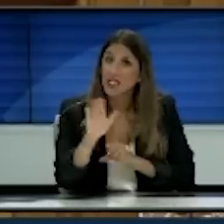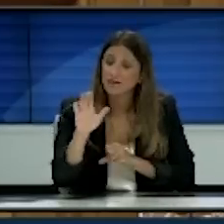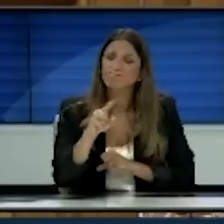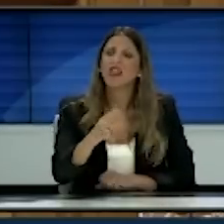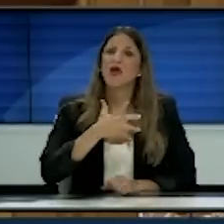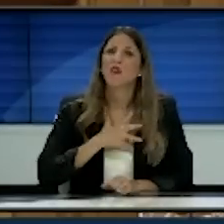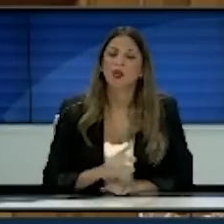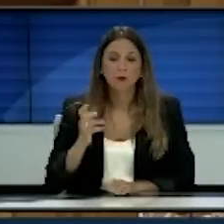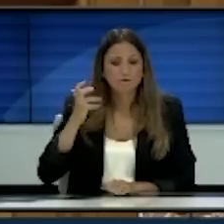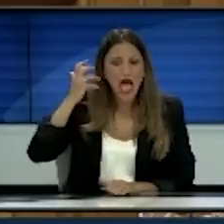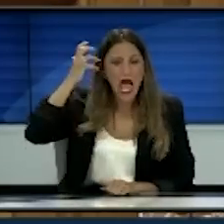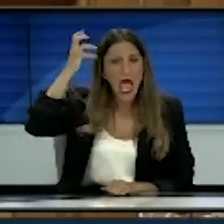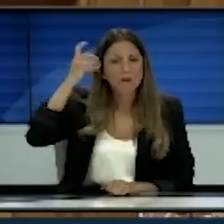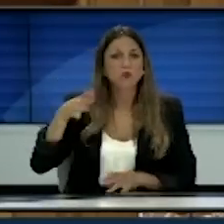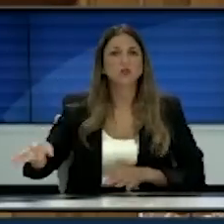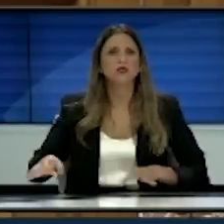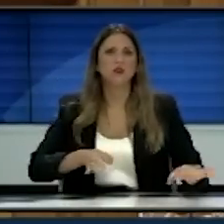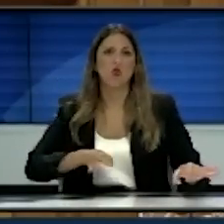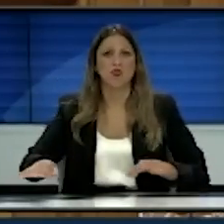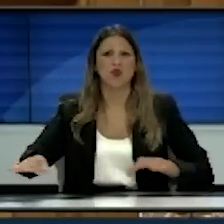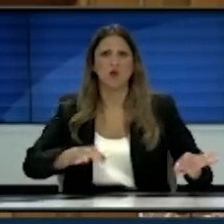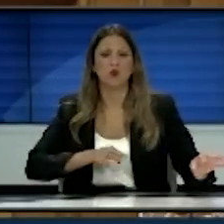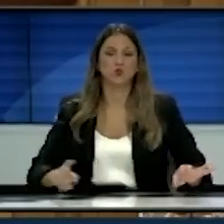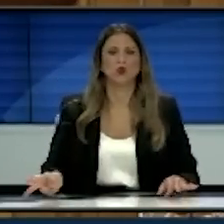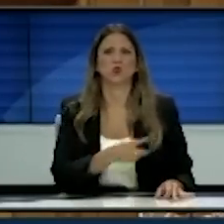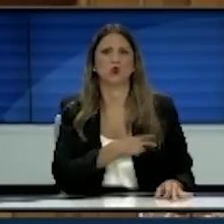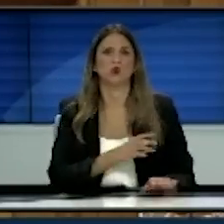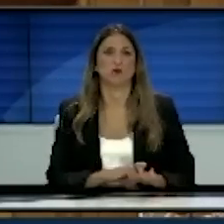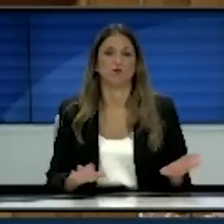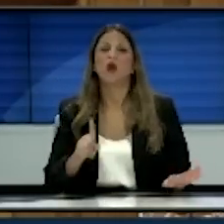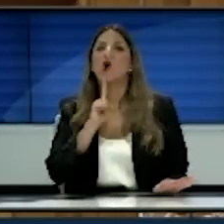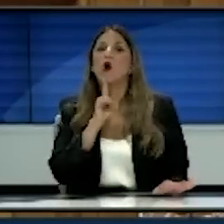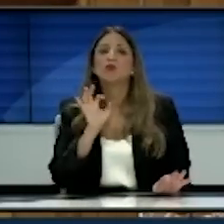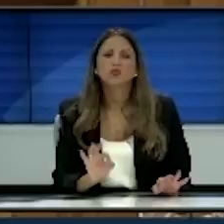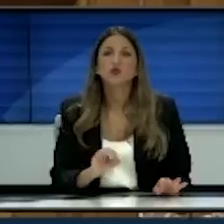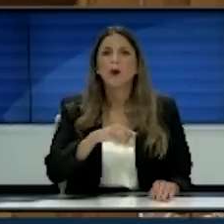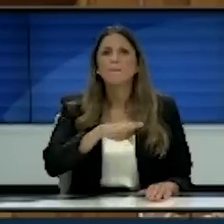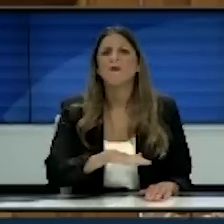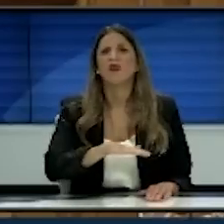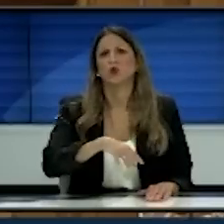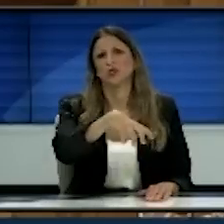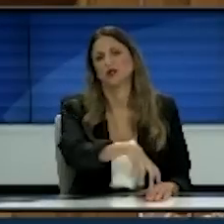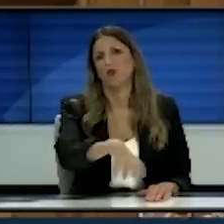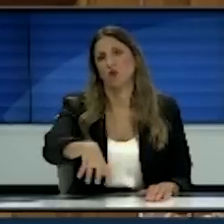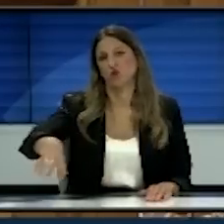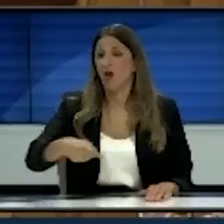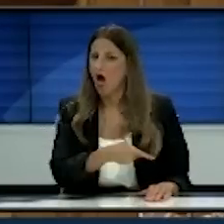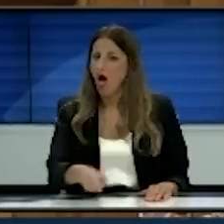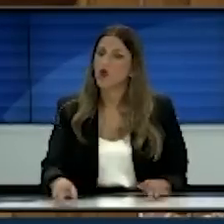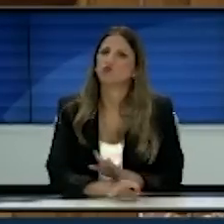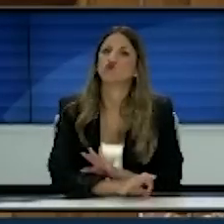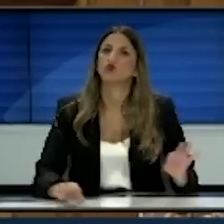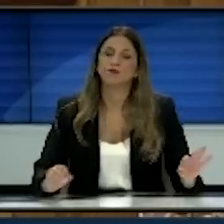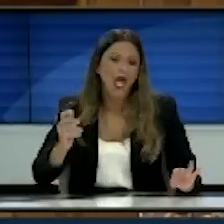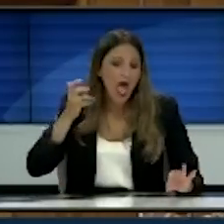επιστημονικά οργανωμένη κοινωνική δομή όπως ο παιδικός σταθμός. Και μιας και μιλάμε για τη